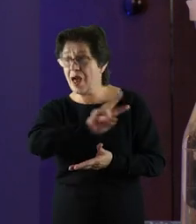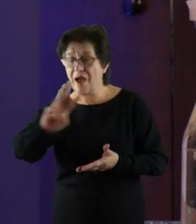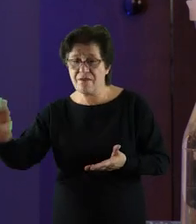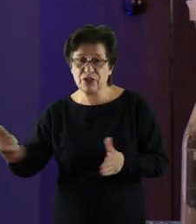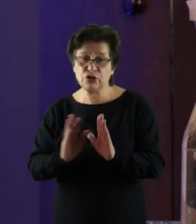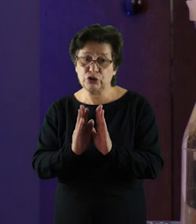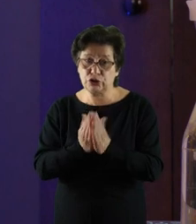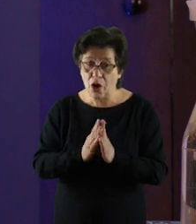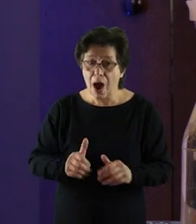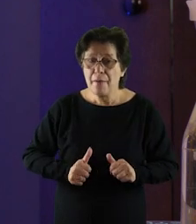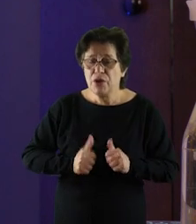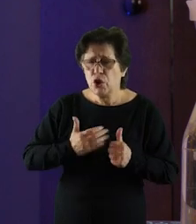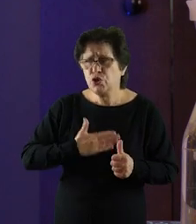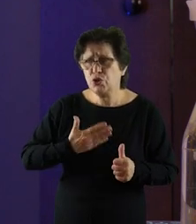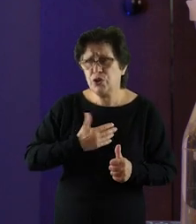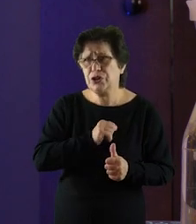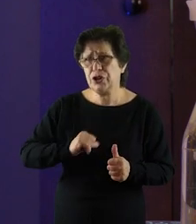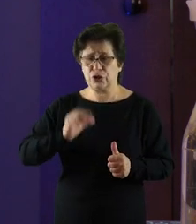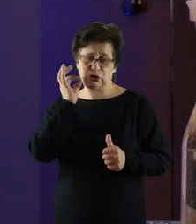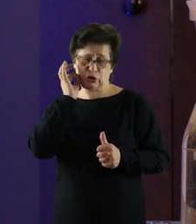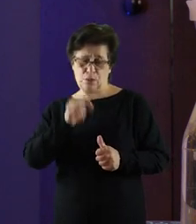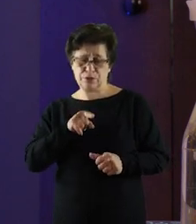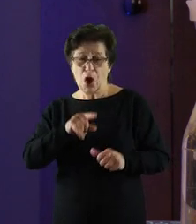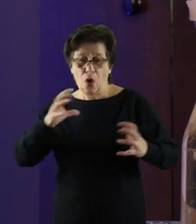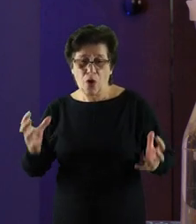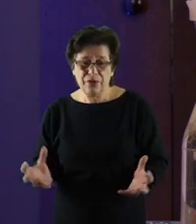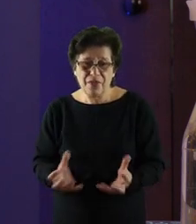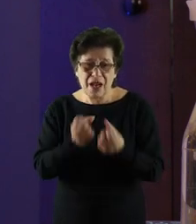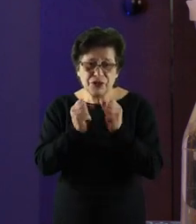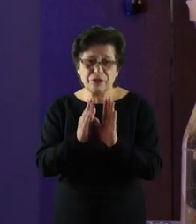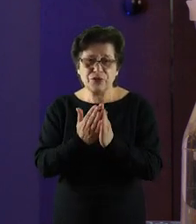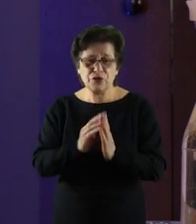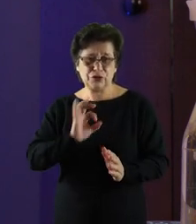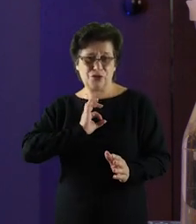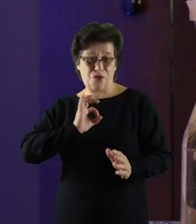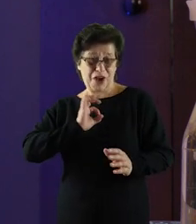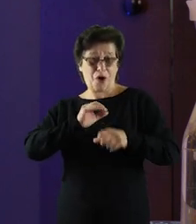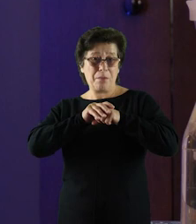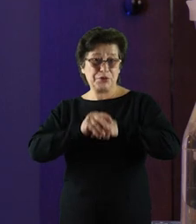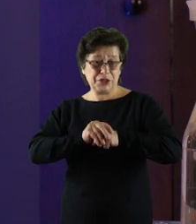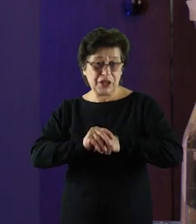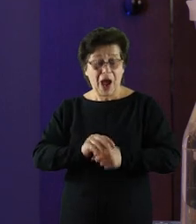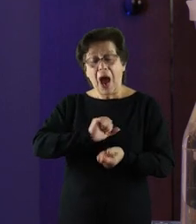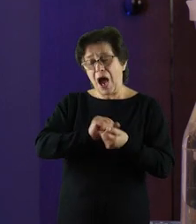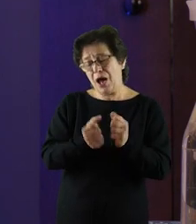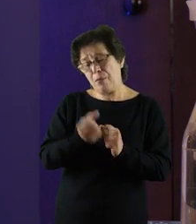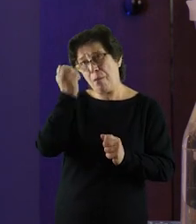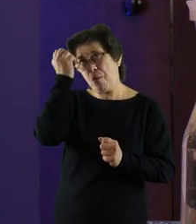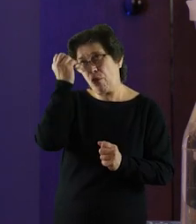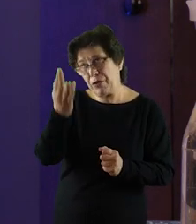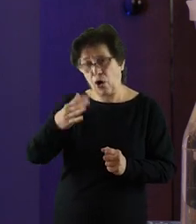czuli komfortowo, abyście odnaleźli w książce swojego przyjaciela albo mądrego, dorosłego, który